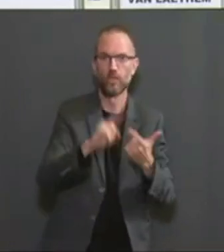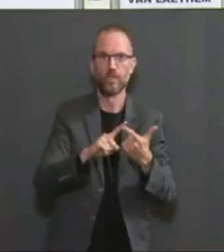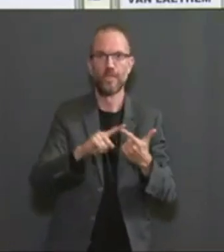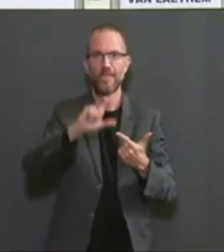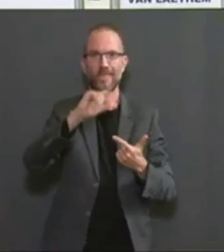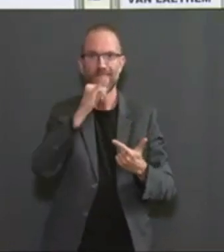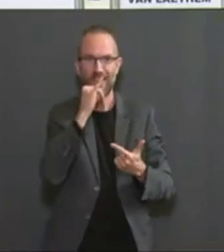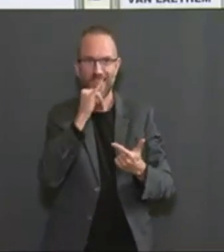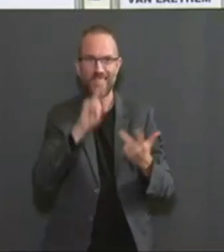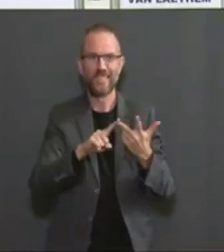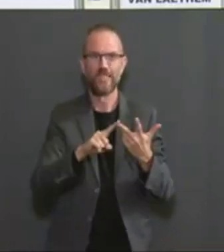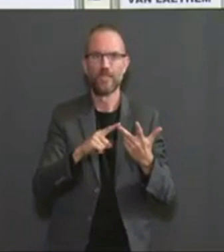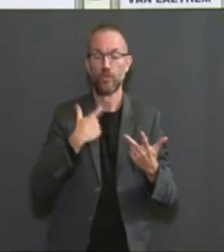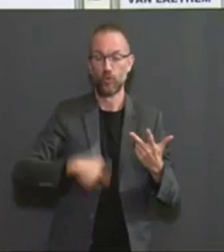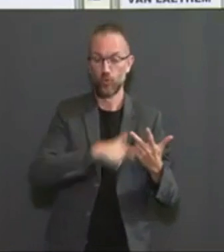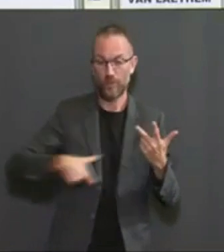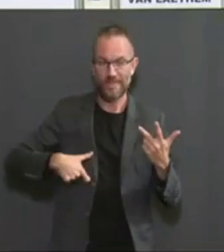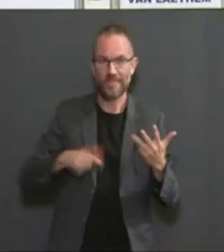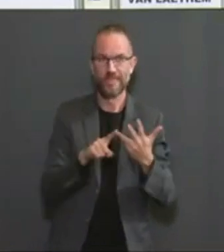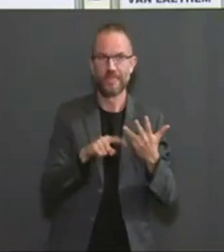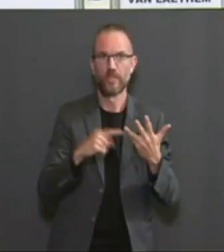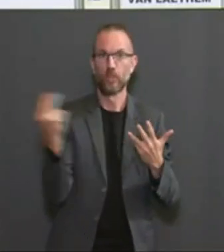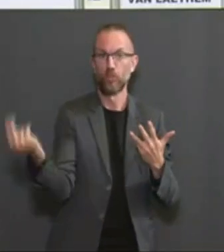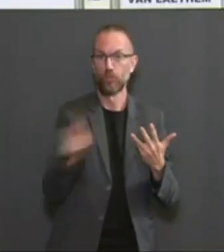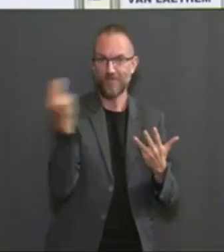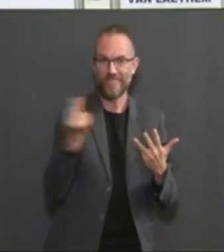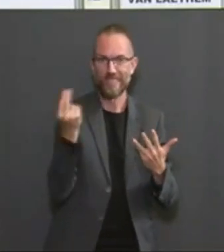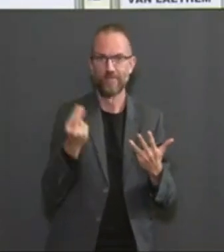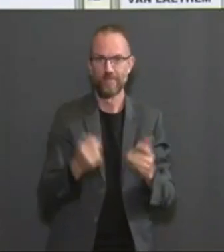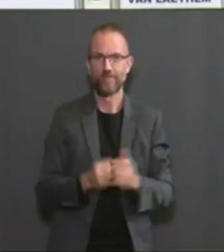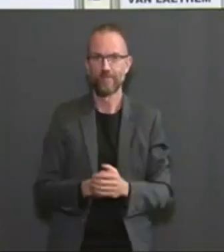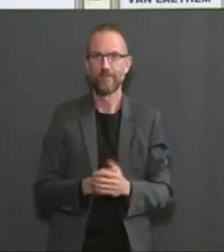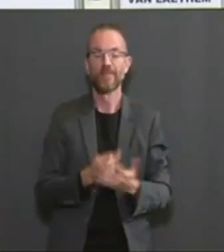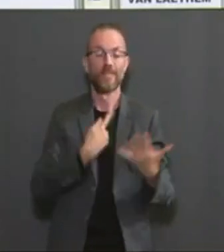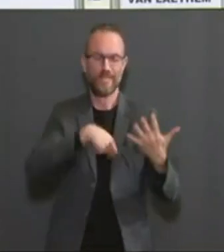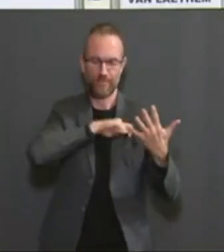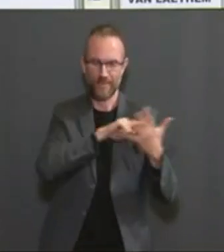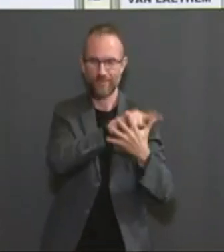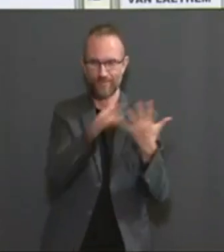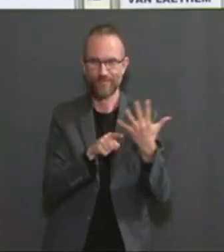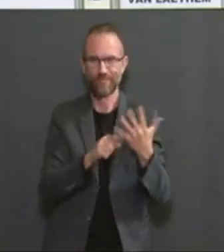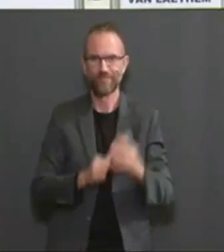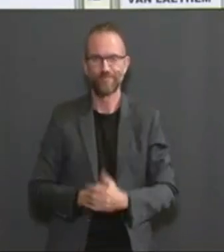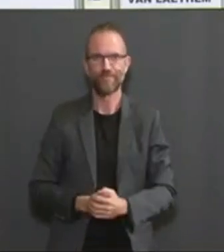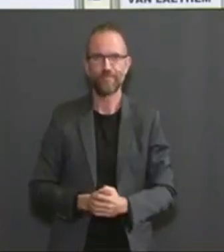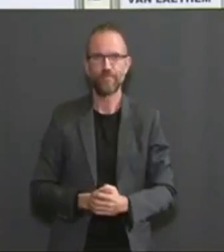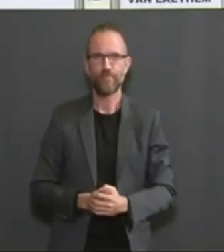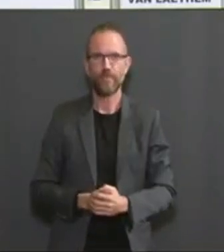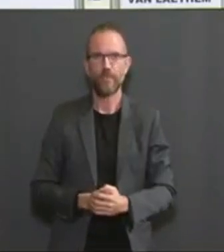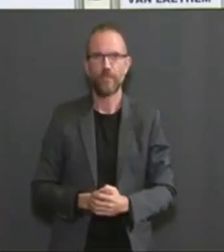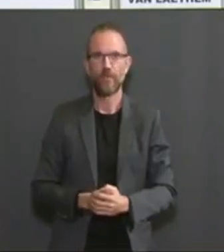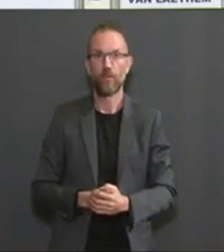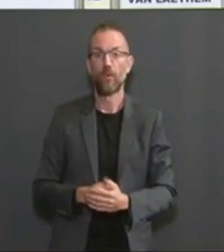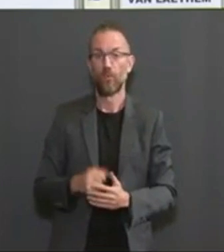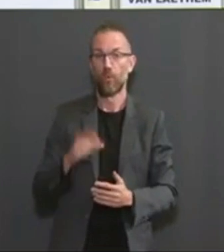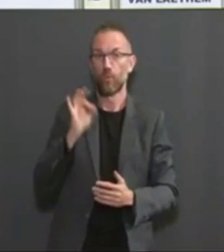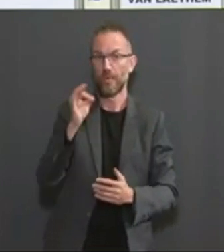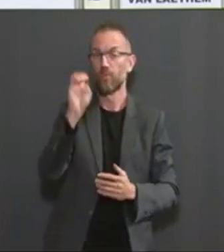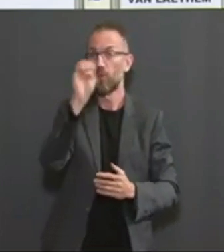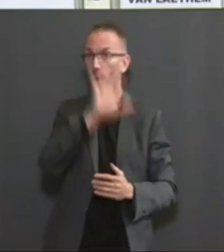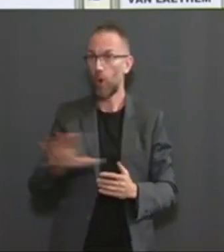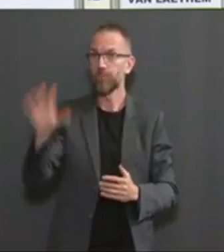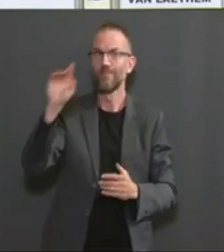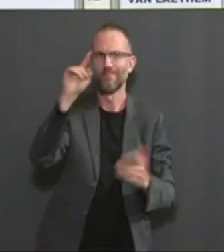Slovénie. Ceci suggère donc qu'il reste encore, malgré les recommandations européennes, de grandes disparités dans la manière de